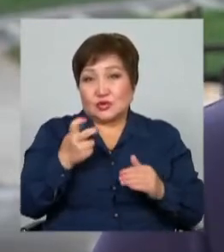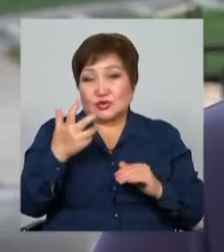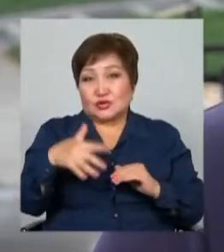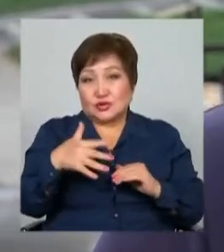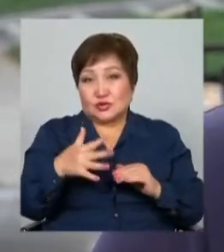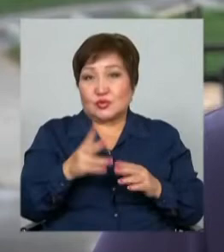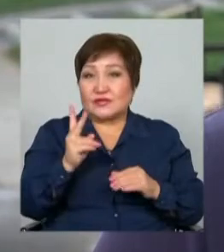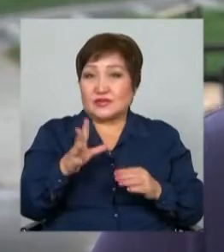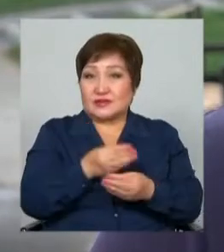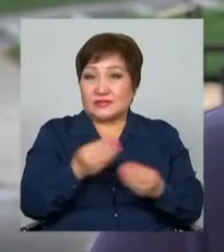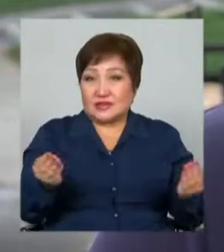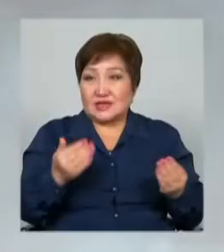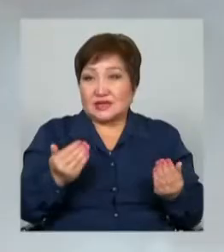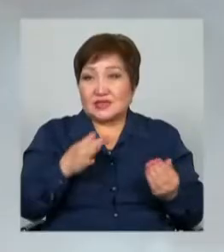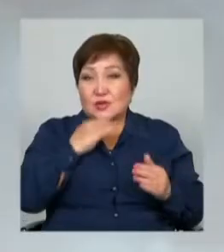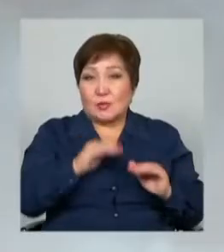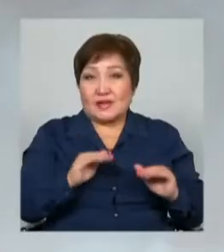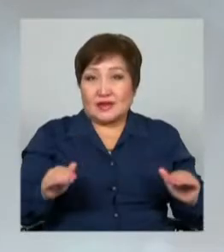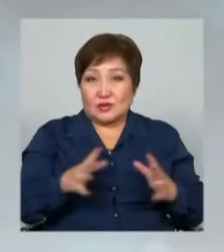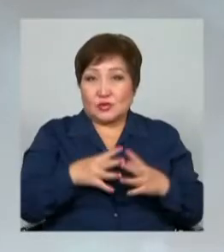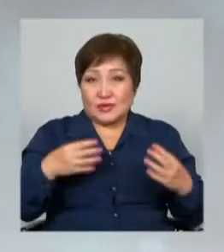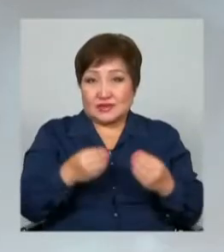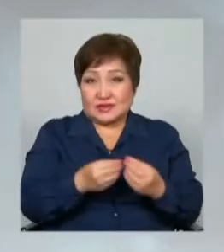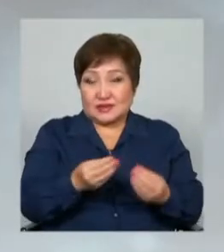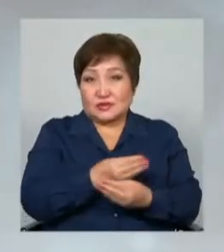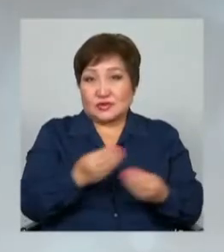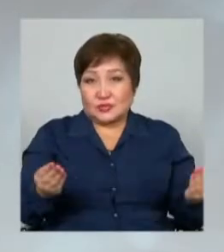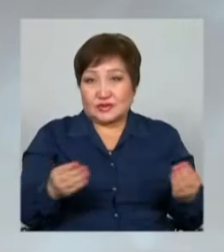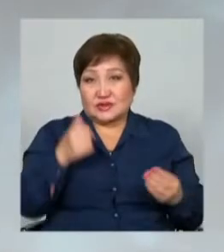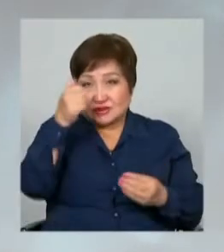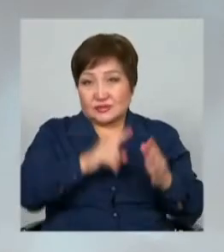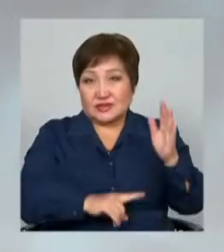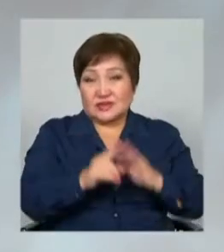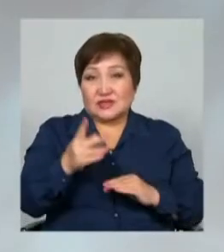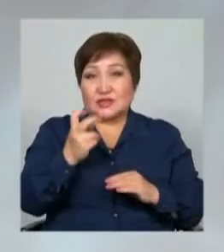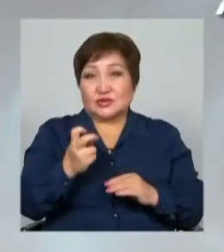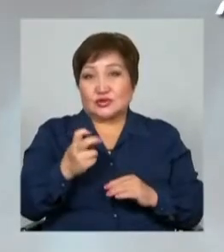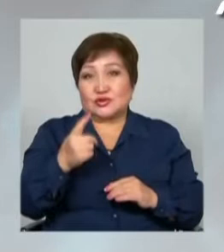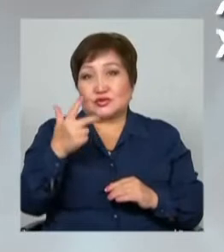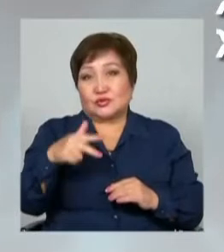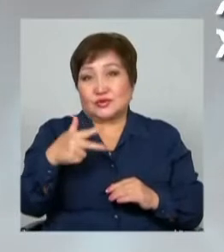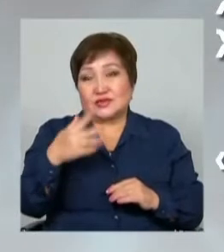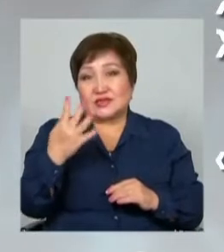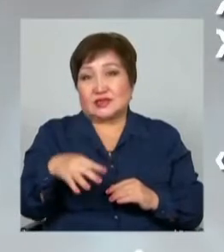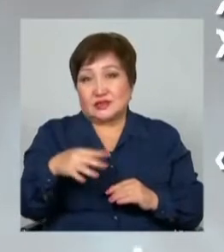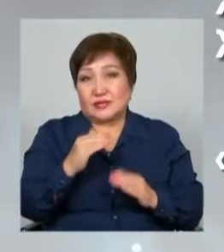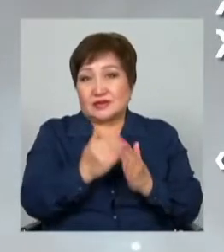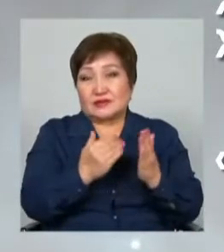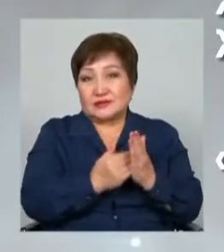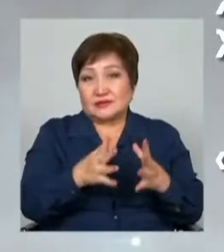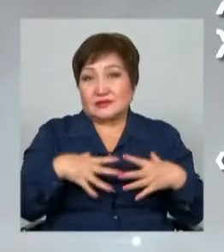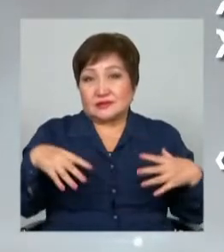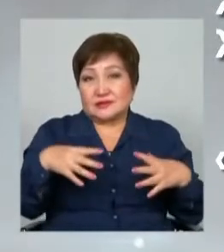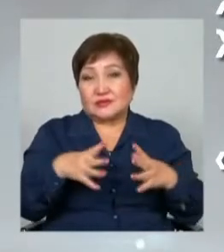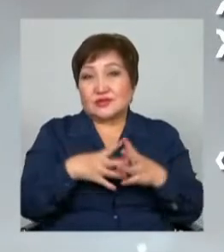балалы отбасыларға үлестіріліп жатыр. Жалпы жыл басынан бері 2340 жанұяға үй берілген. Бақытты отбасы бағдарламасы аясында